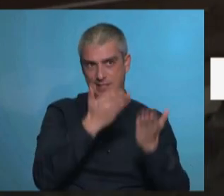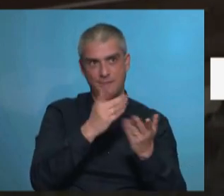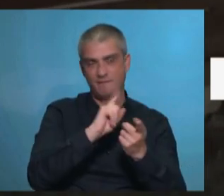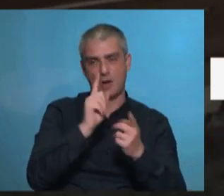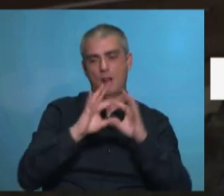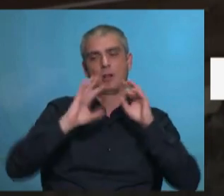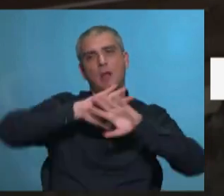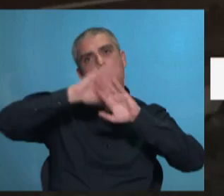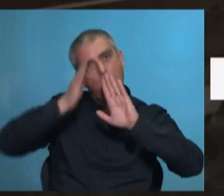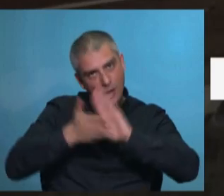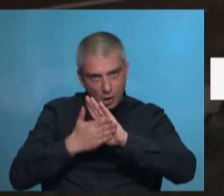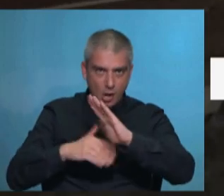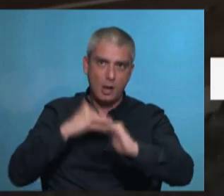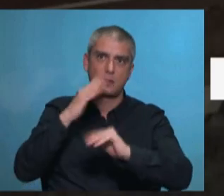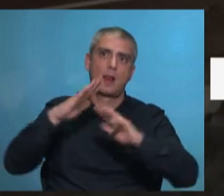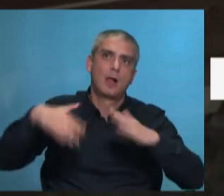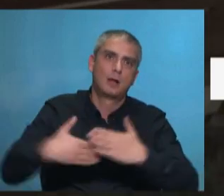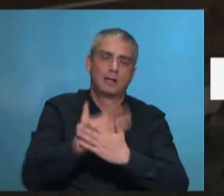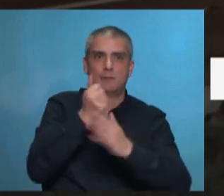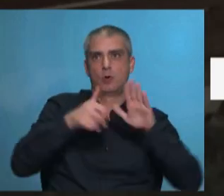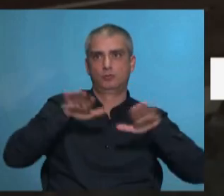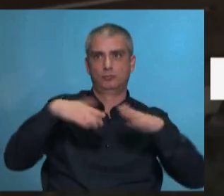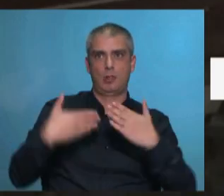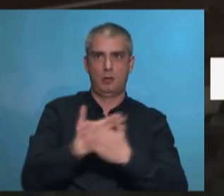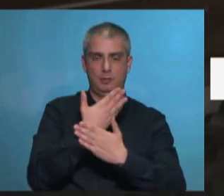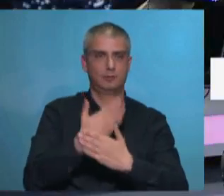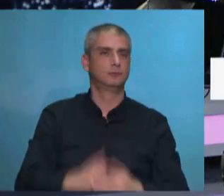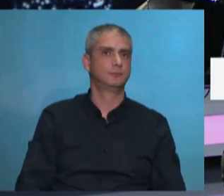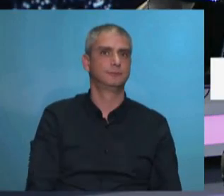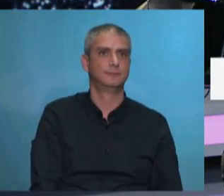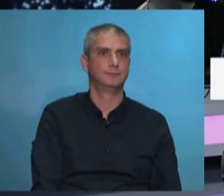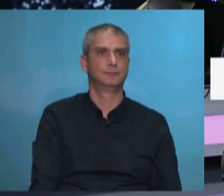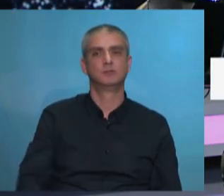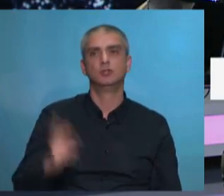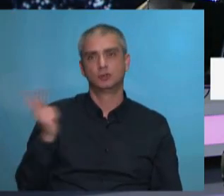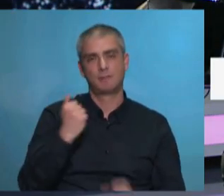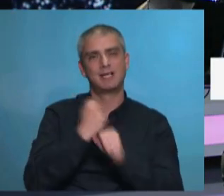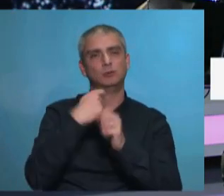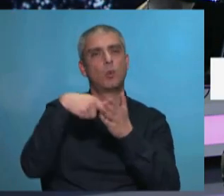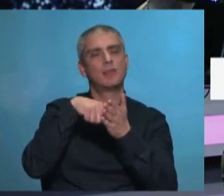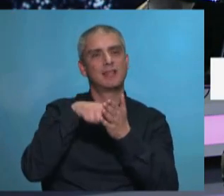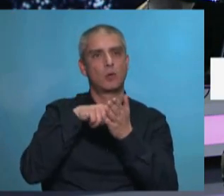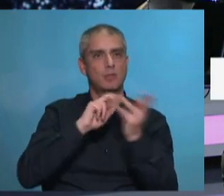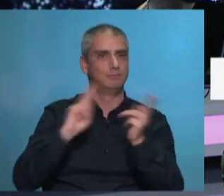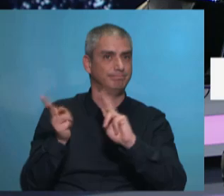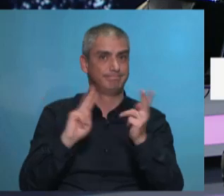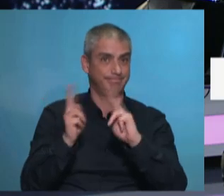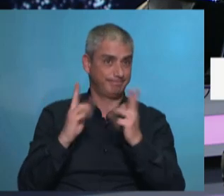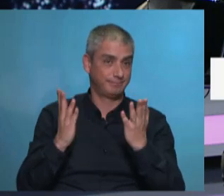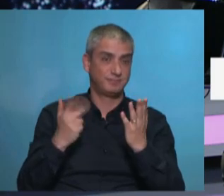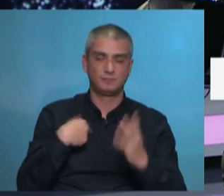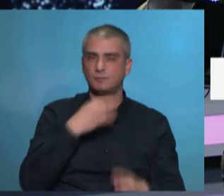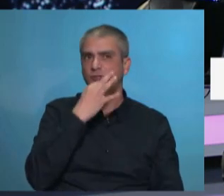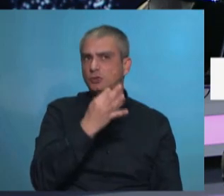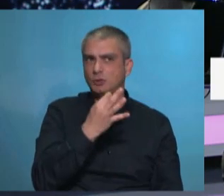להתחיל את כל התהליך מההתחלה עם ראש ממשלה חדש. כן, אז נשמע ששני הצדדים ילכו לתיקונים הדדיים. אני אשאל אותך אולי